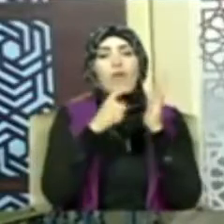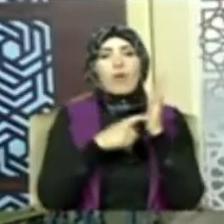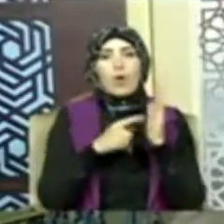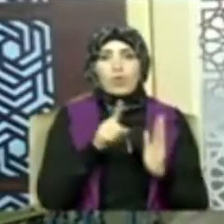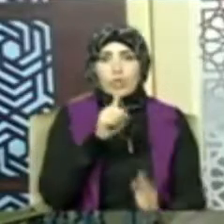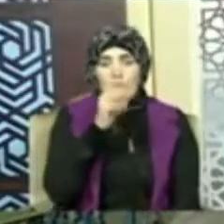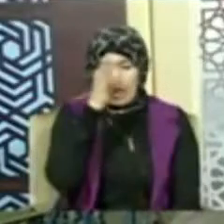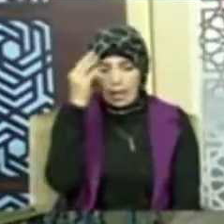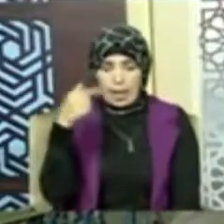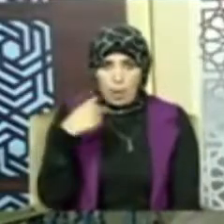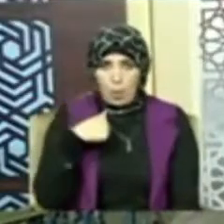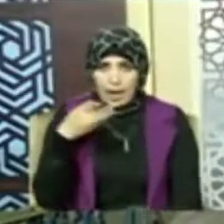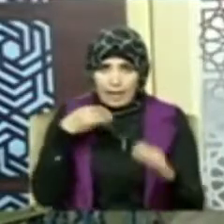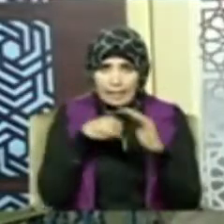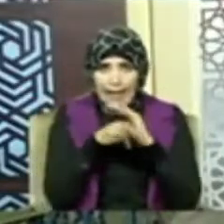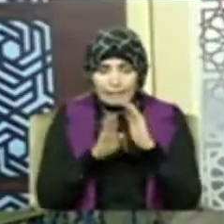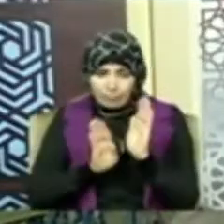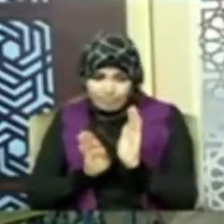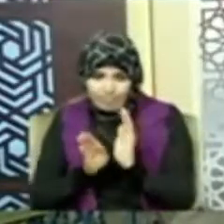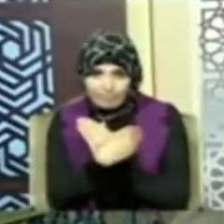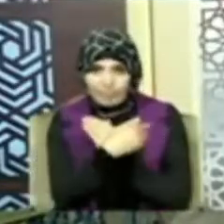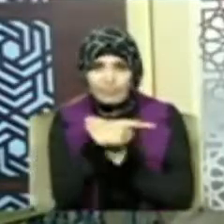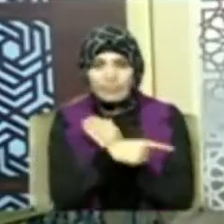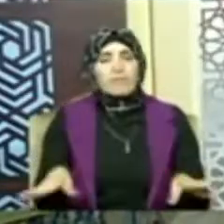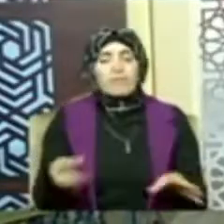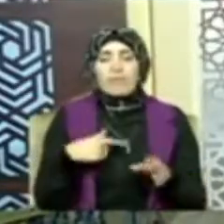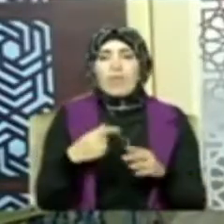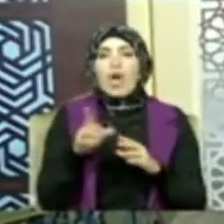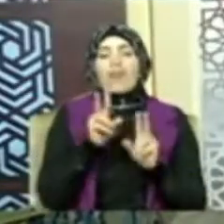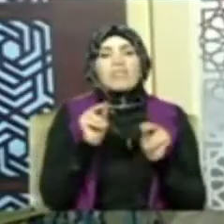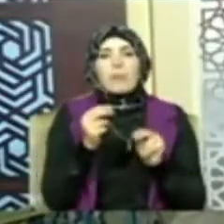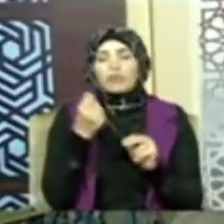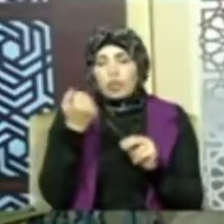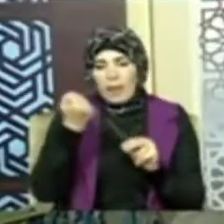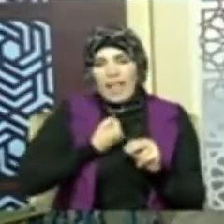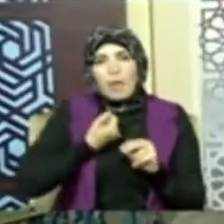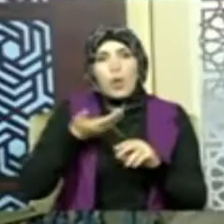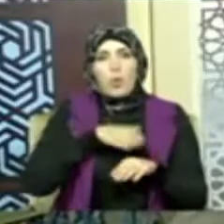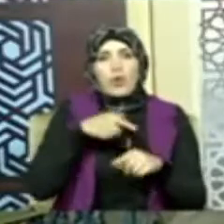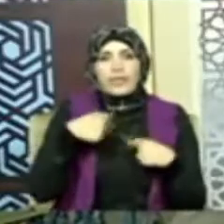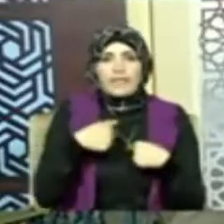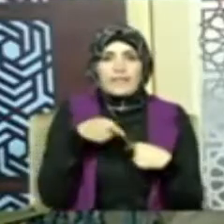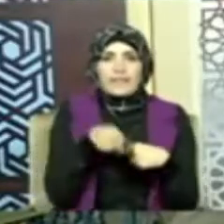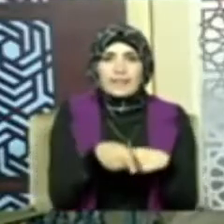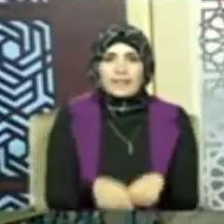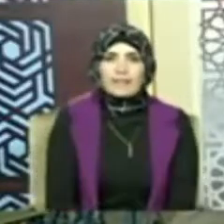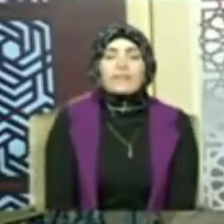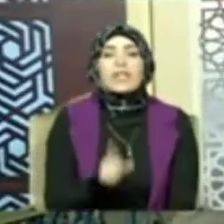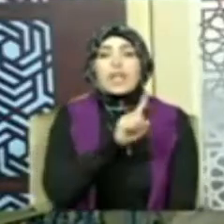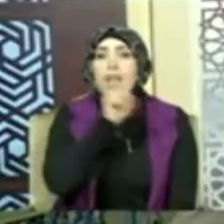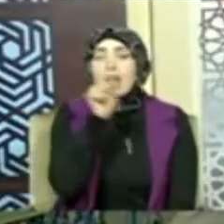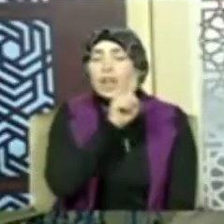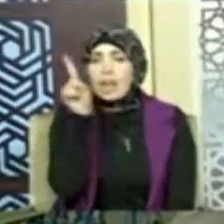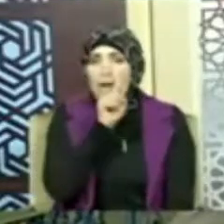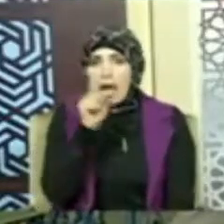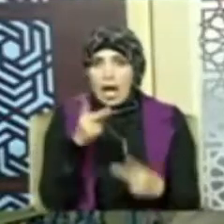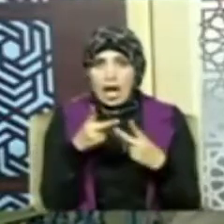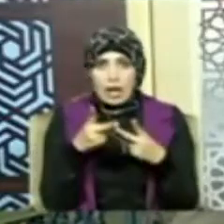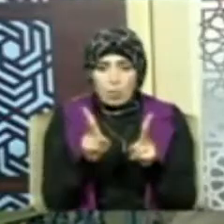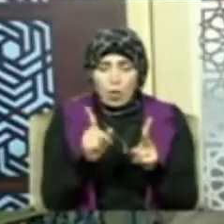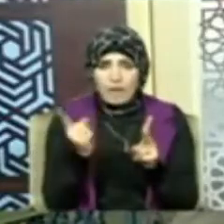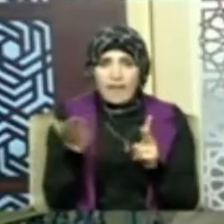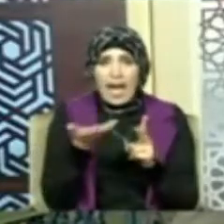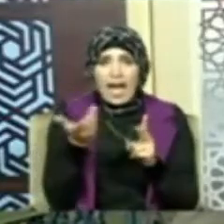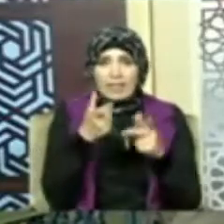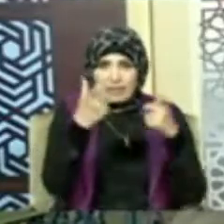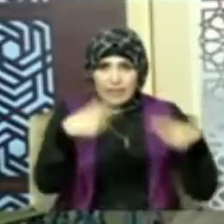إلقاء بالنفس إلى التهلكة. ولا يجوز دخول دولة دون إذن من أهلها،